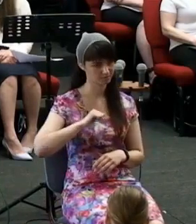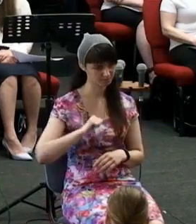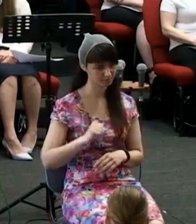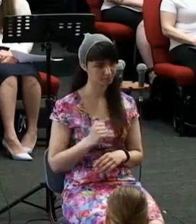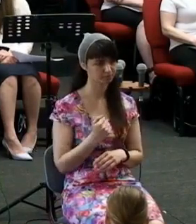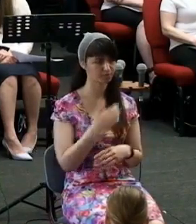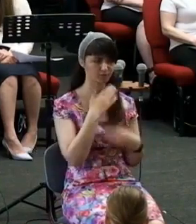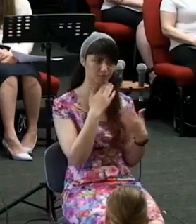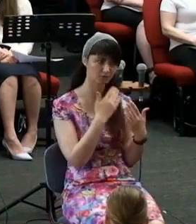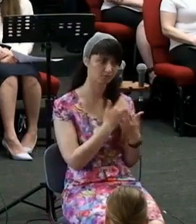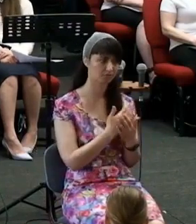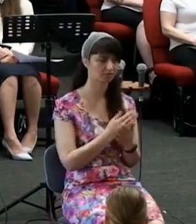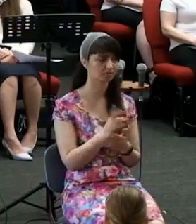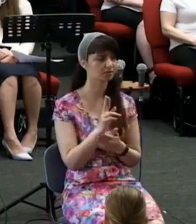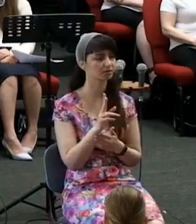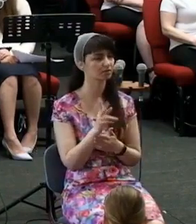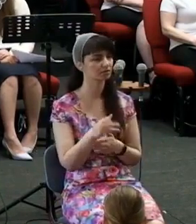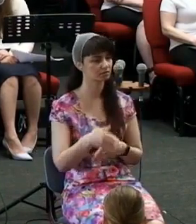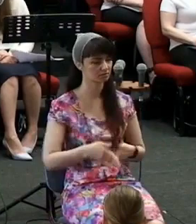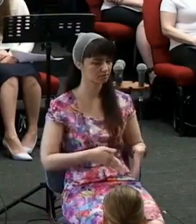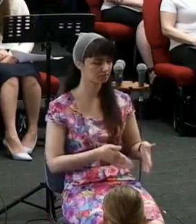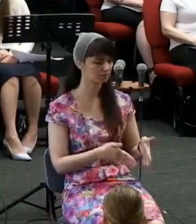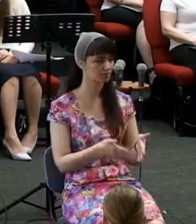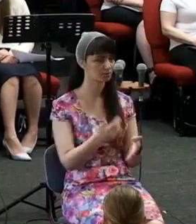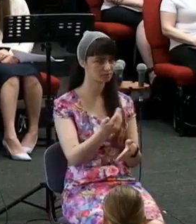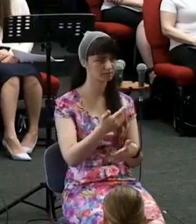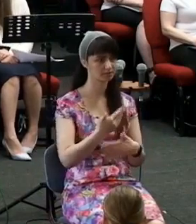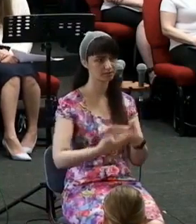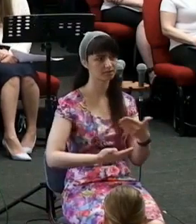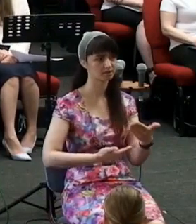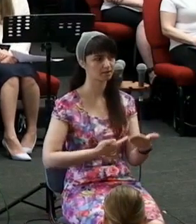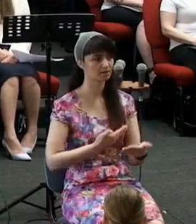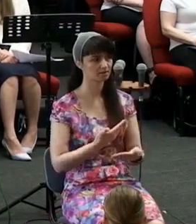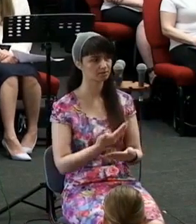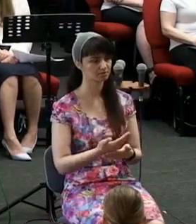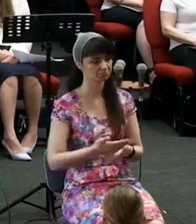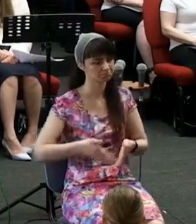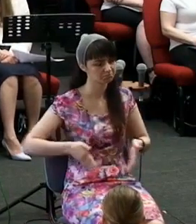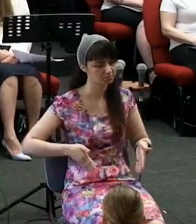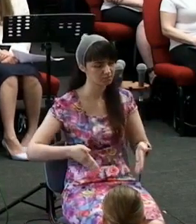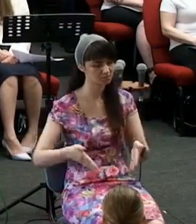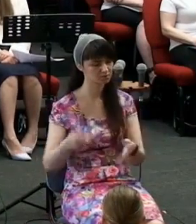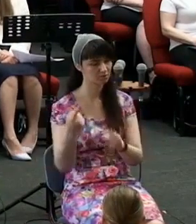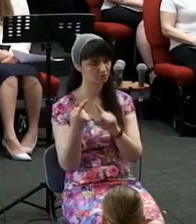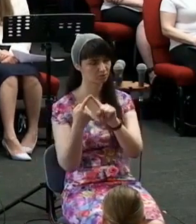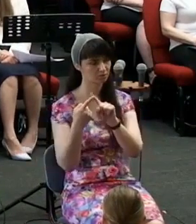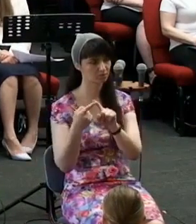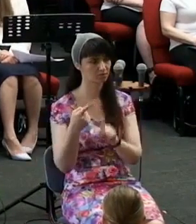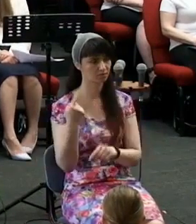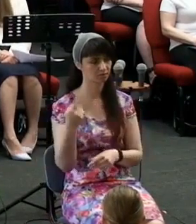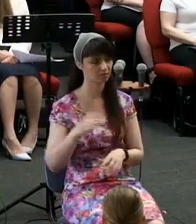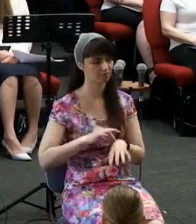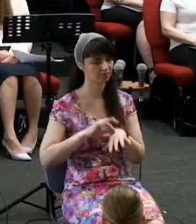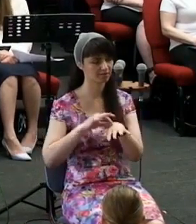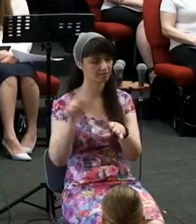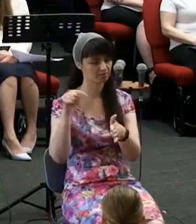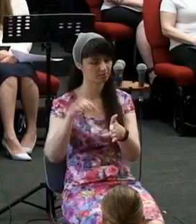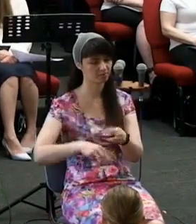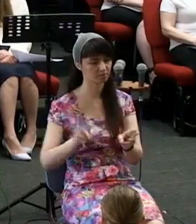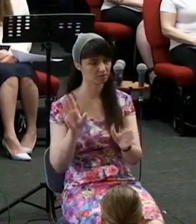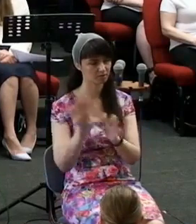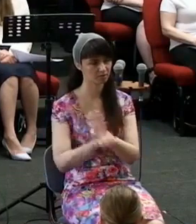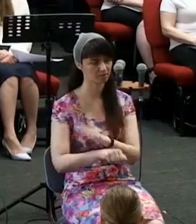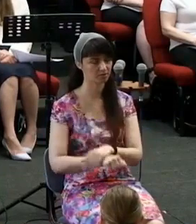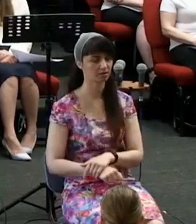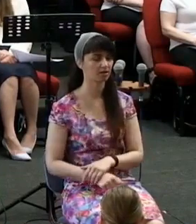по котрій дорозі ти йдеш. Широка веде у загибель, вузенька